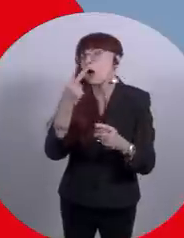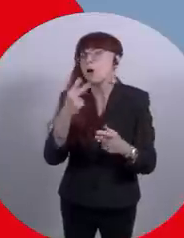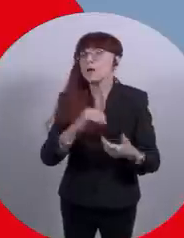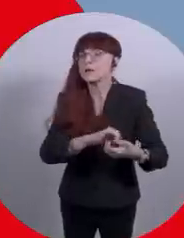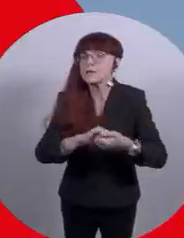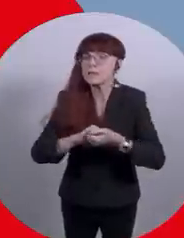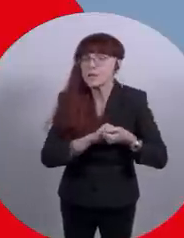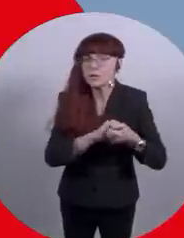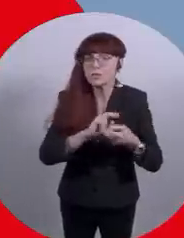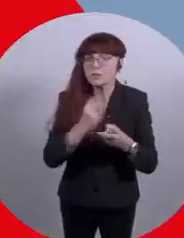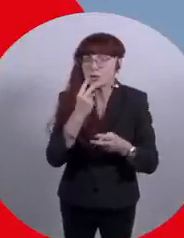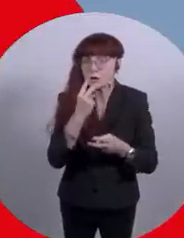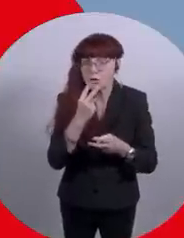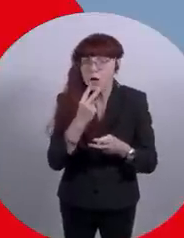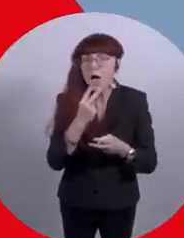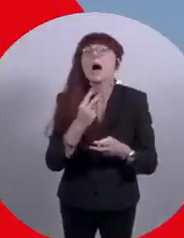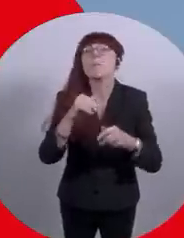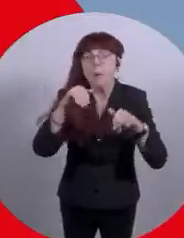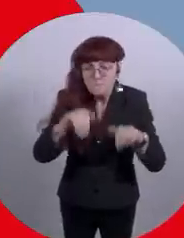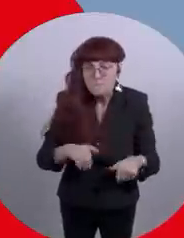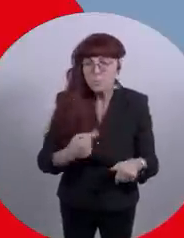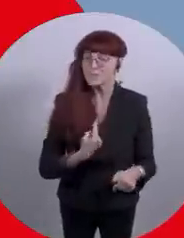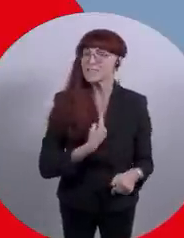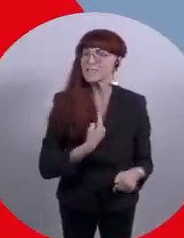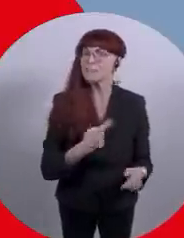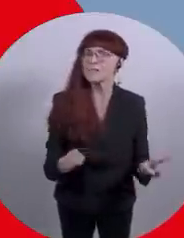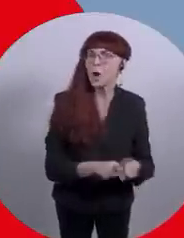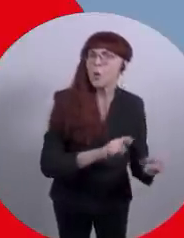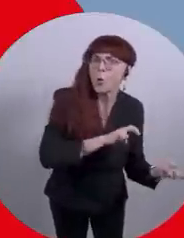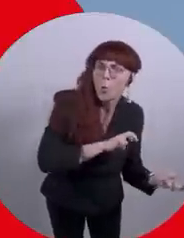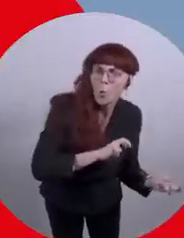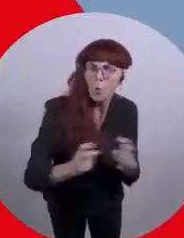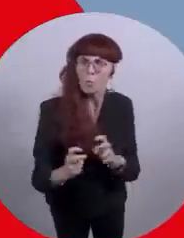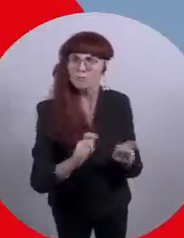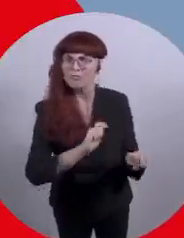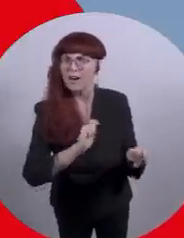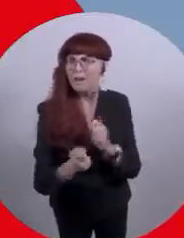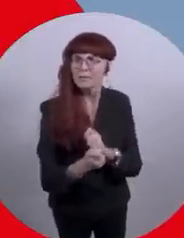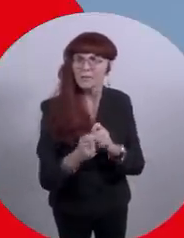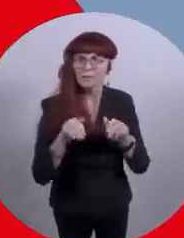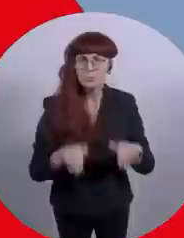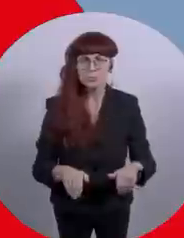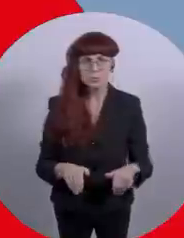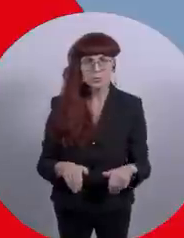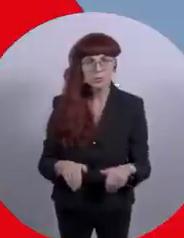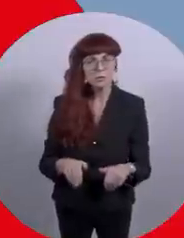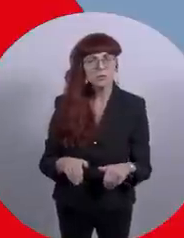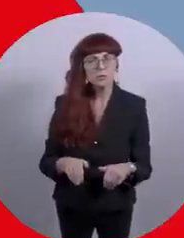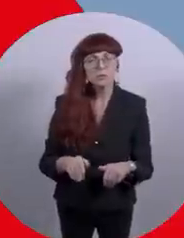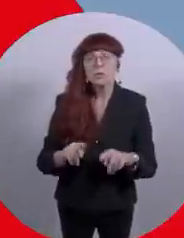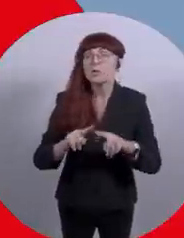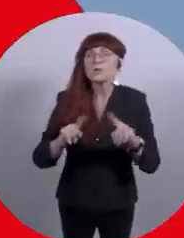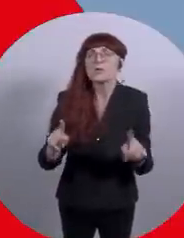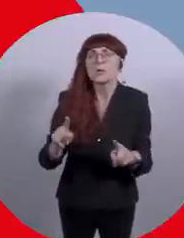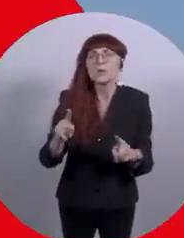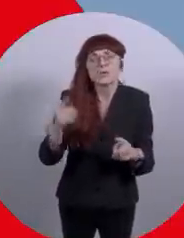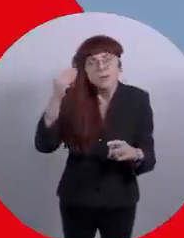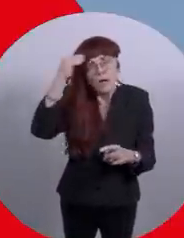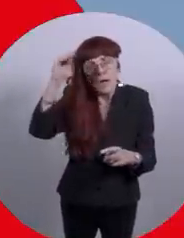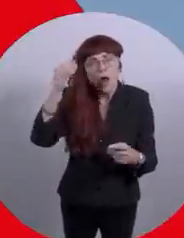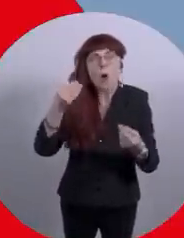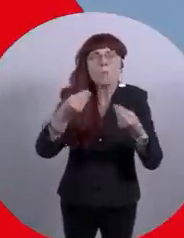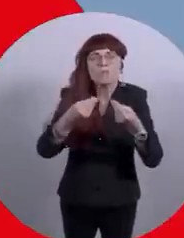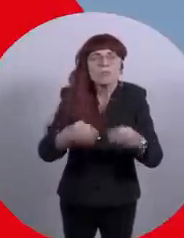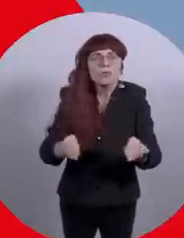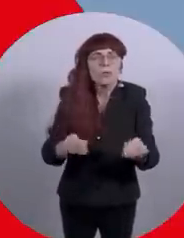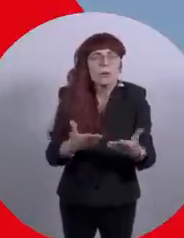wenn wir müssen sie auch verändern das hat auch viel mit Glaubwürdigkeit zu tun warum ist denn die Glaubwürdigkeit verloren gegangen